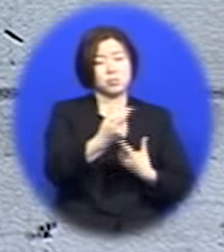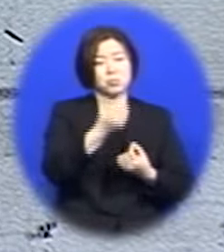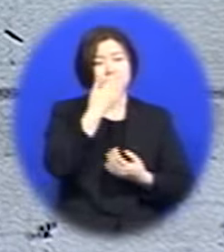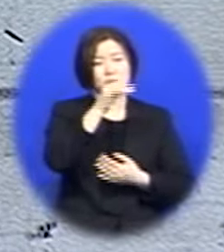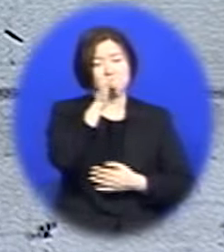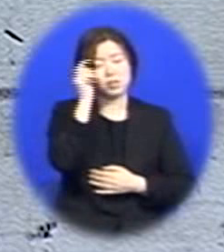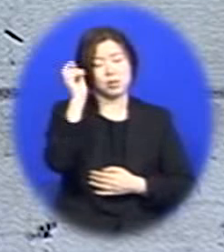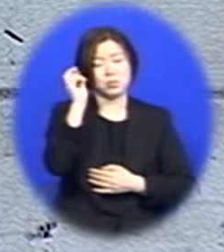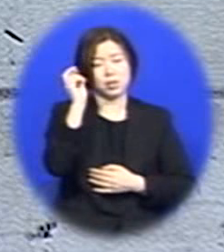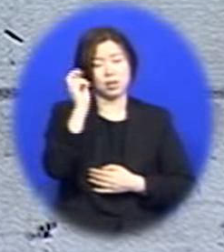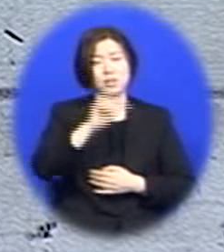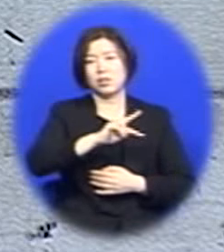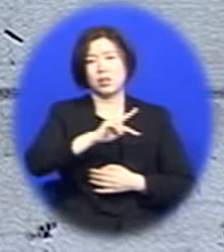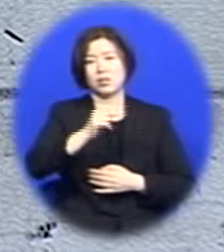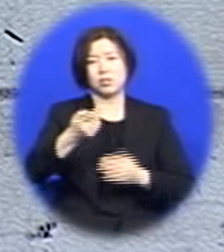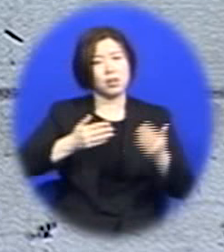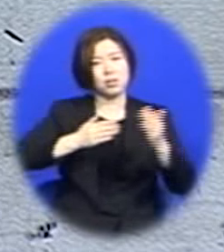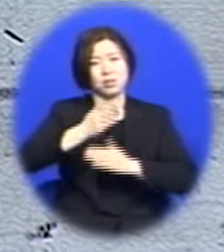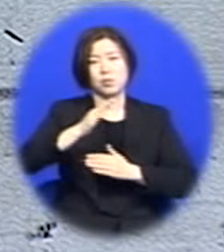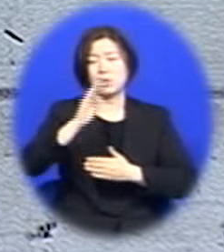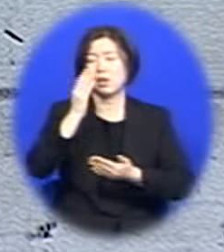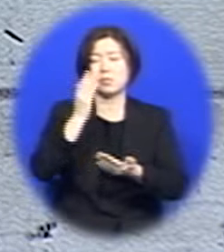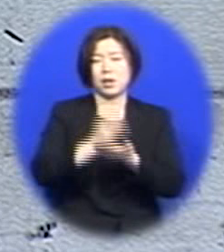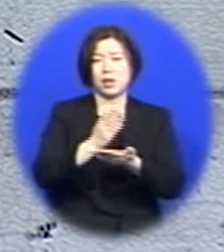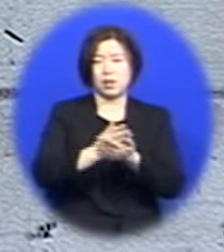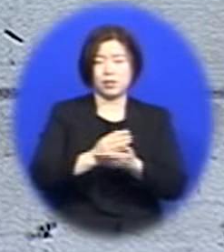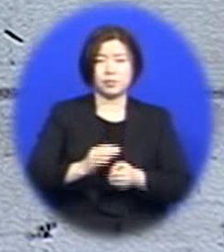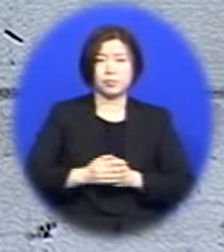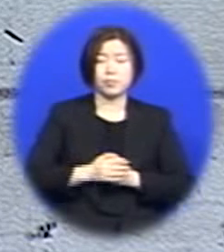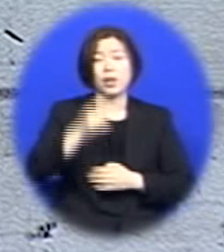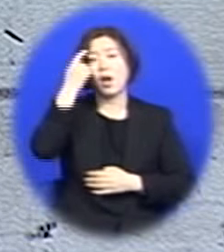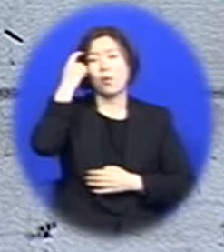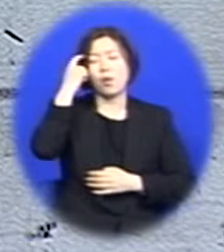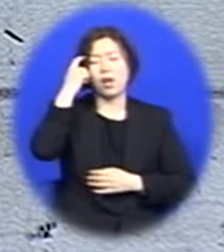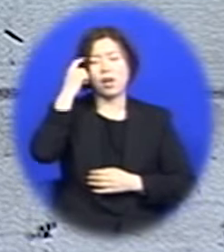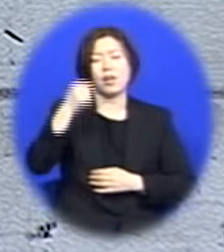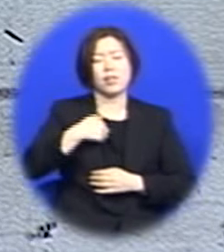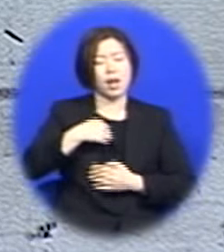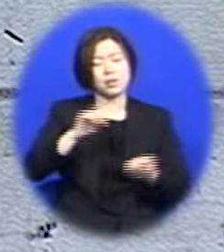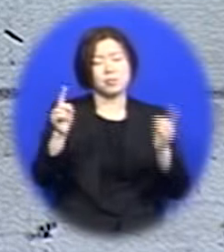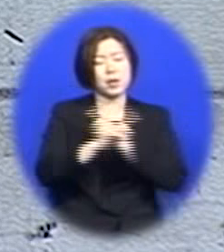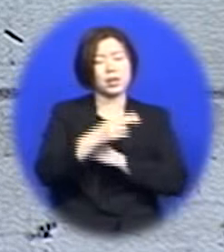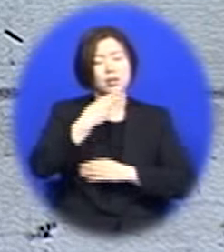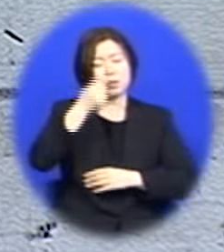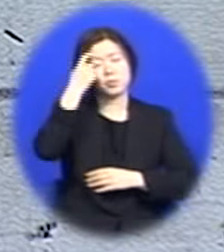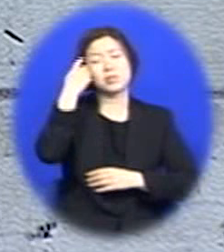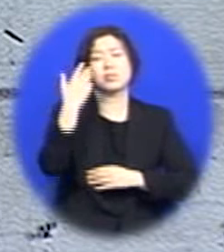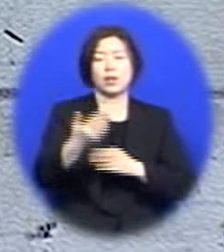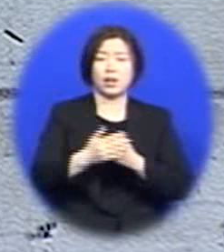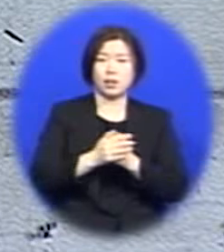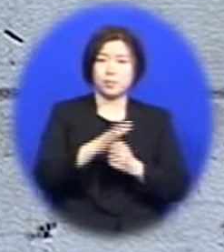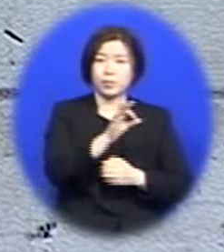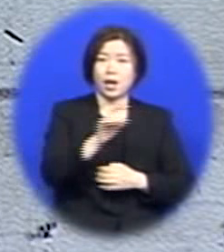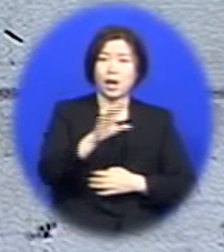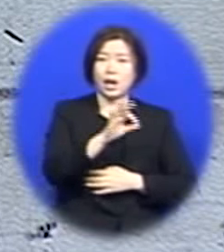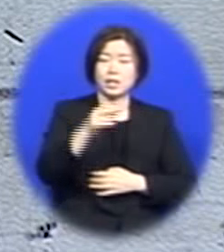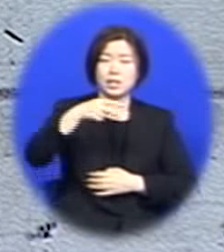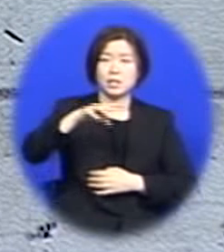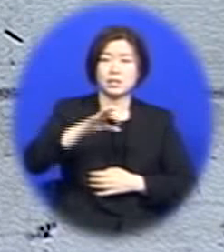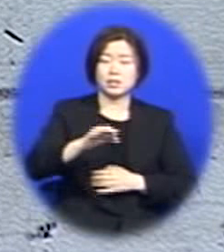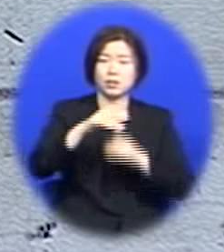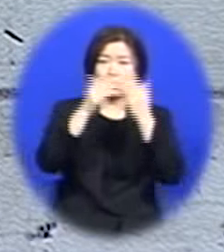보다. 그렇게 넘어가면 안 됩니다. 왜 이럴까? 아이성 전투에서